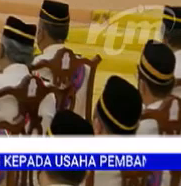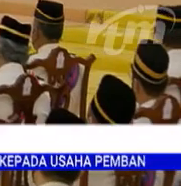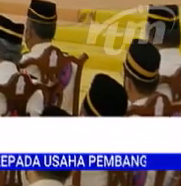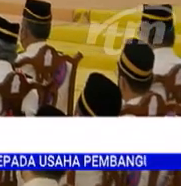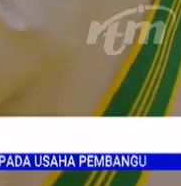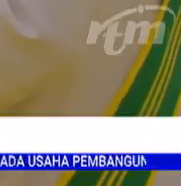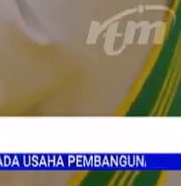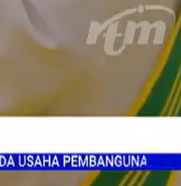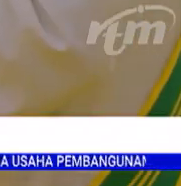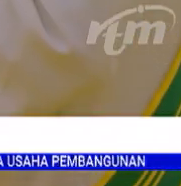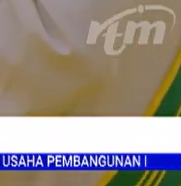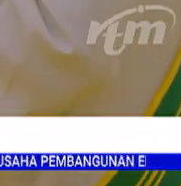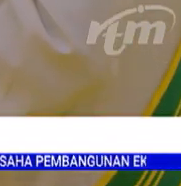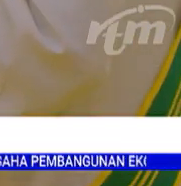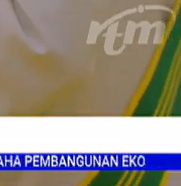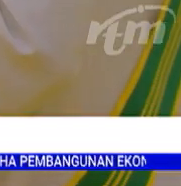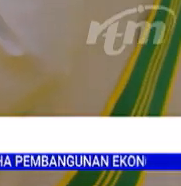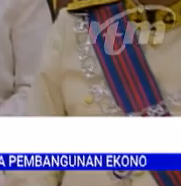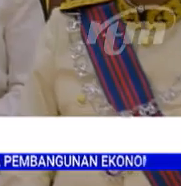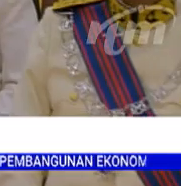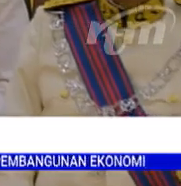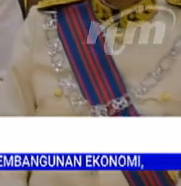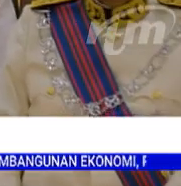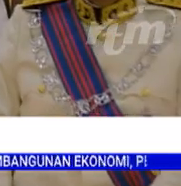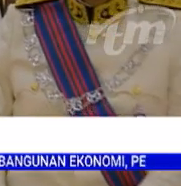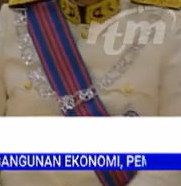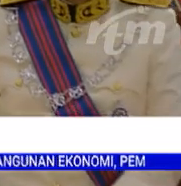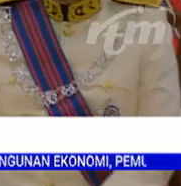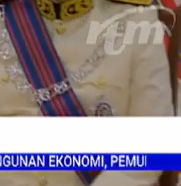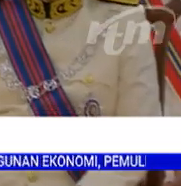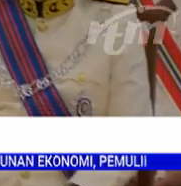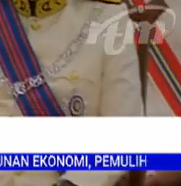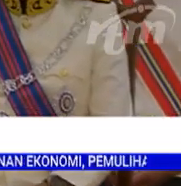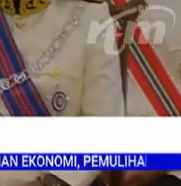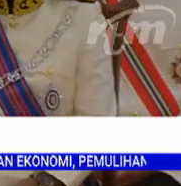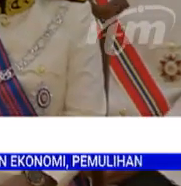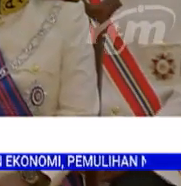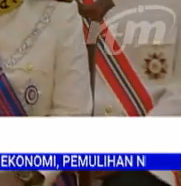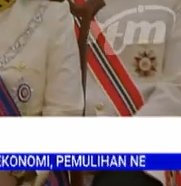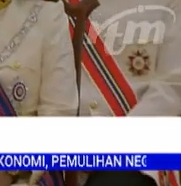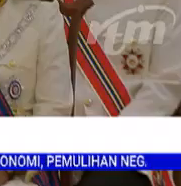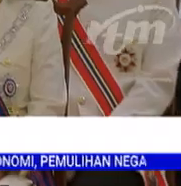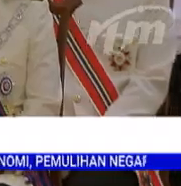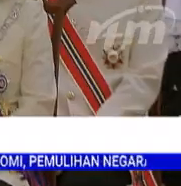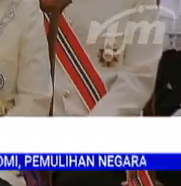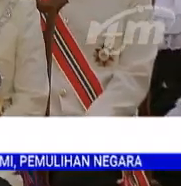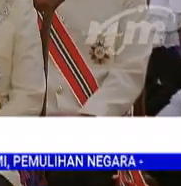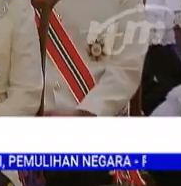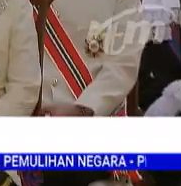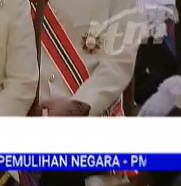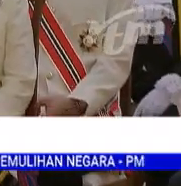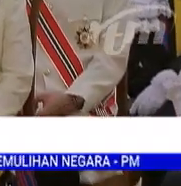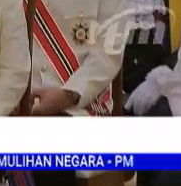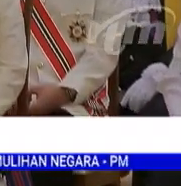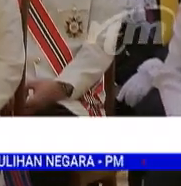Usaha kerajaan bersama rakyat berhasil bendung penularan COVID-19.